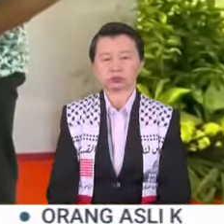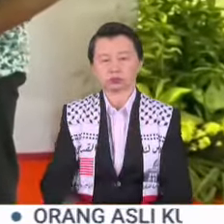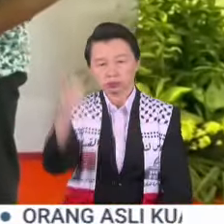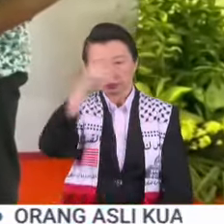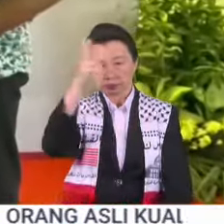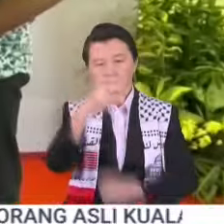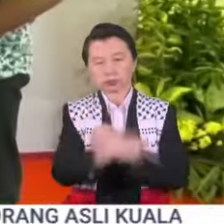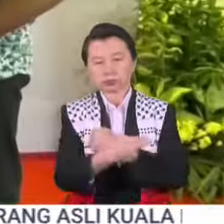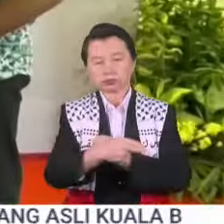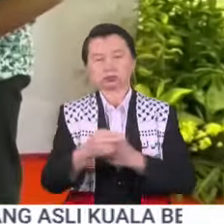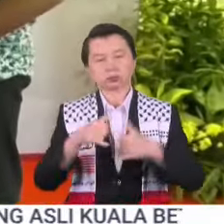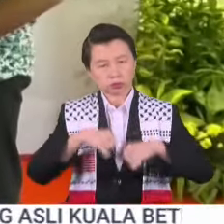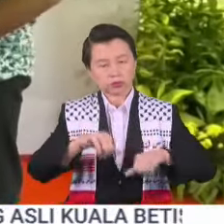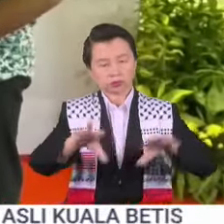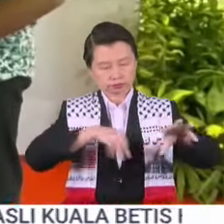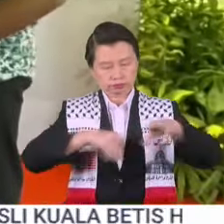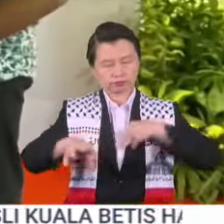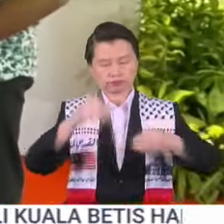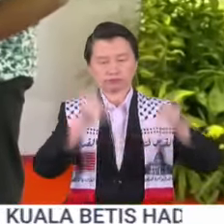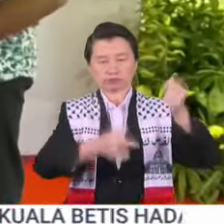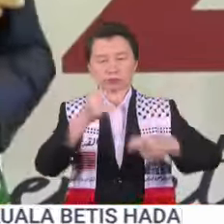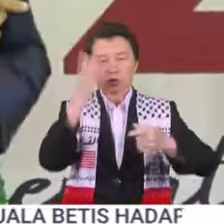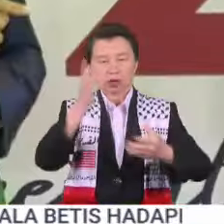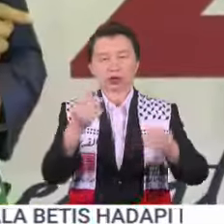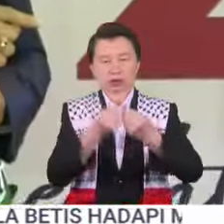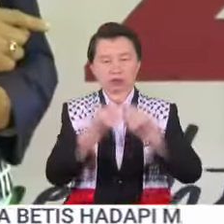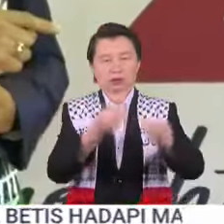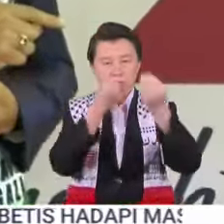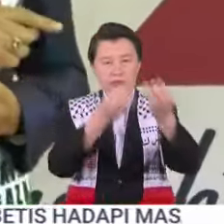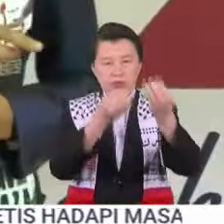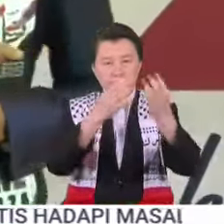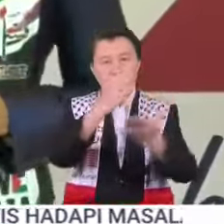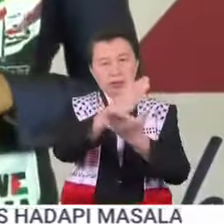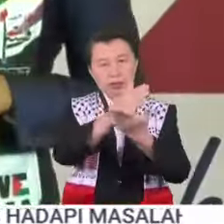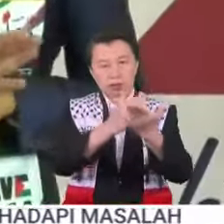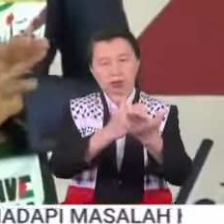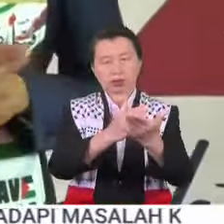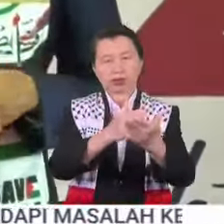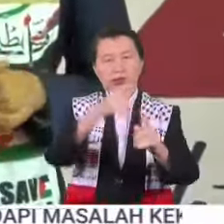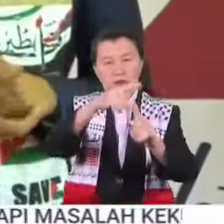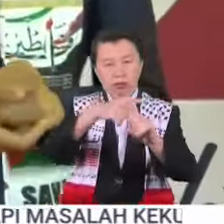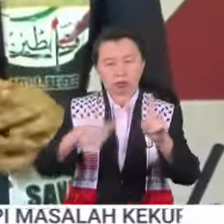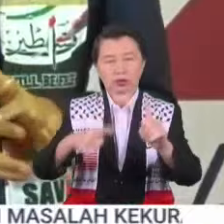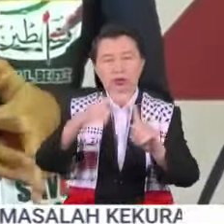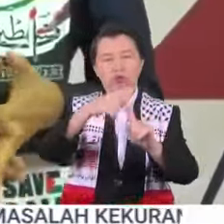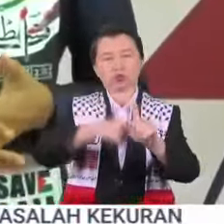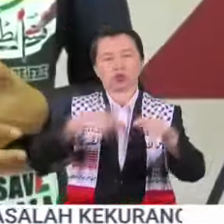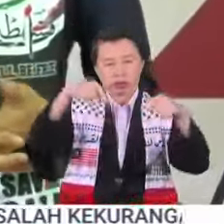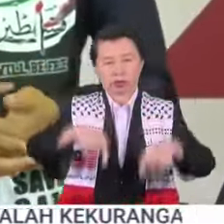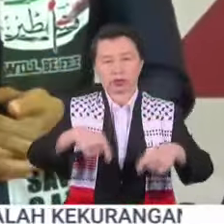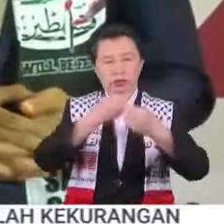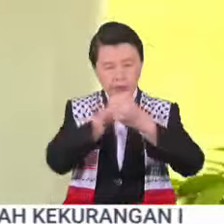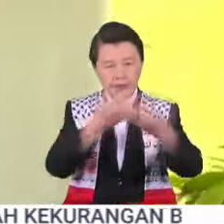Kerajaan negeri masih menerima sumbangan dan akan memaklumkan jumlah terkini pertengahan bulan ini.